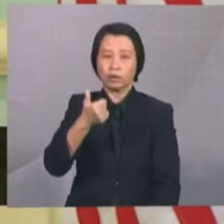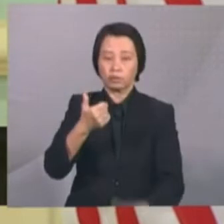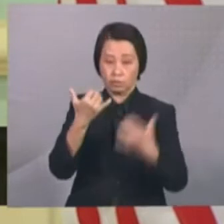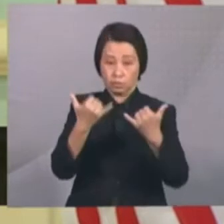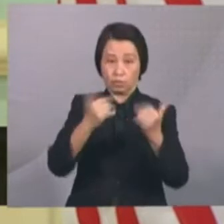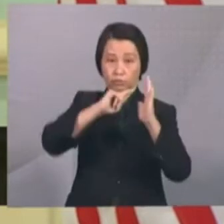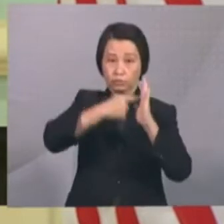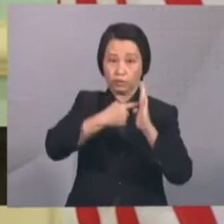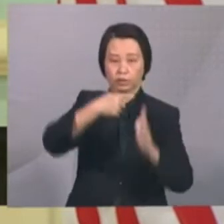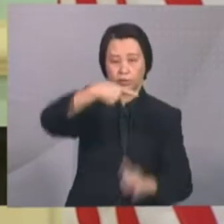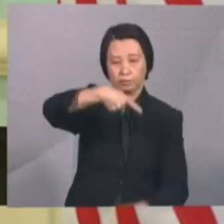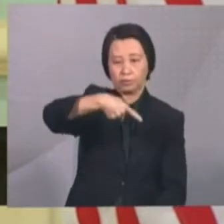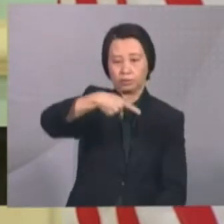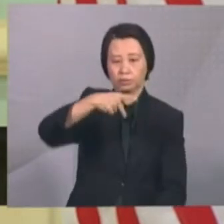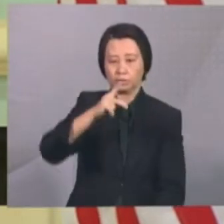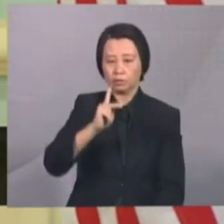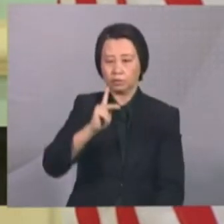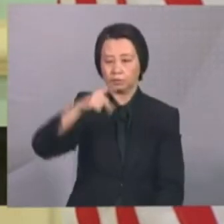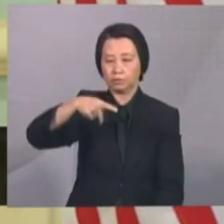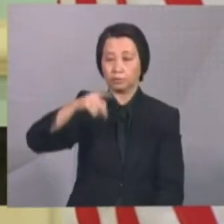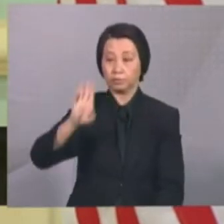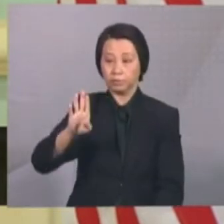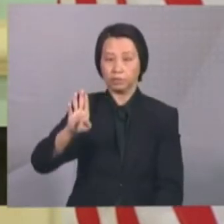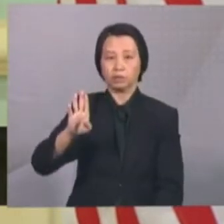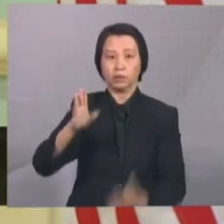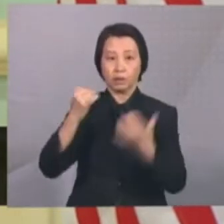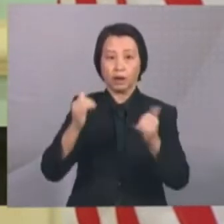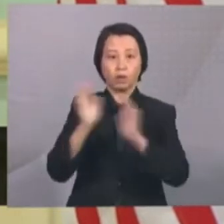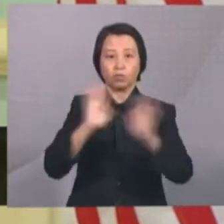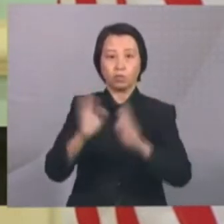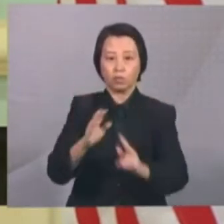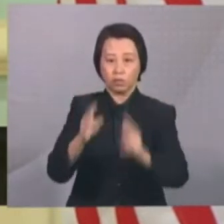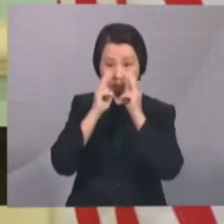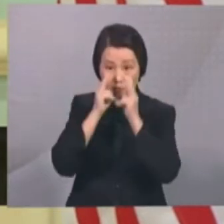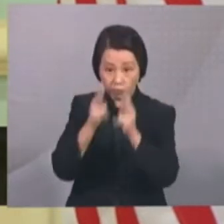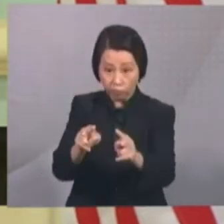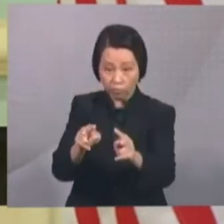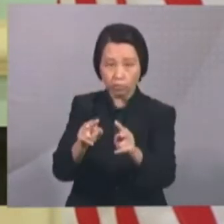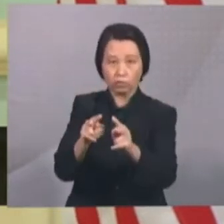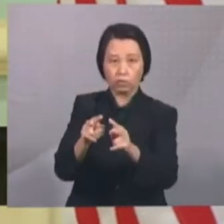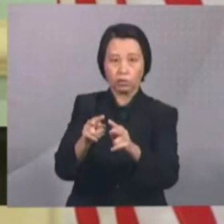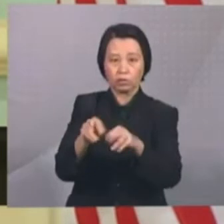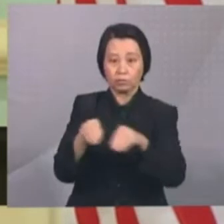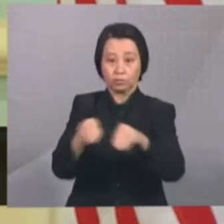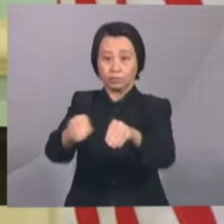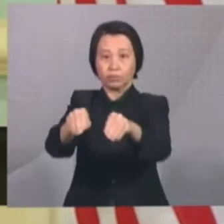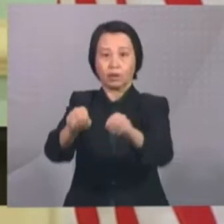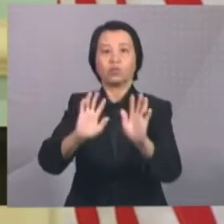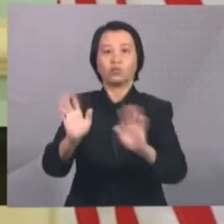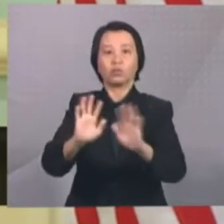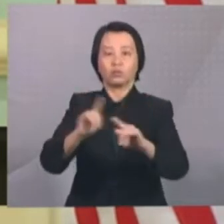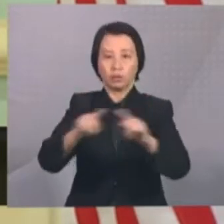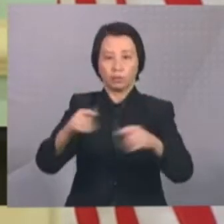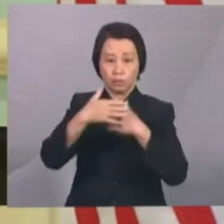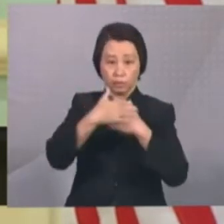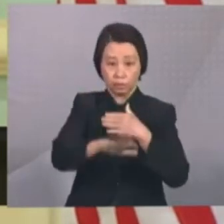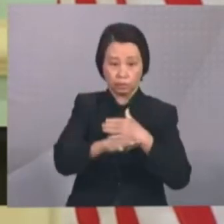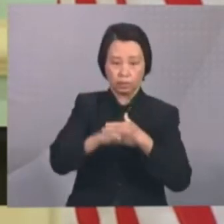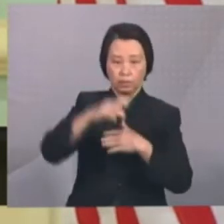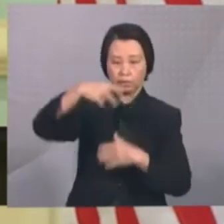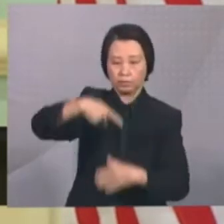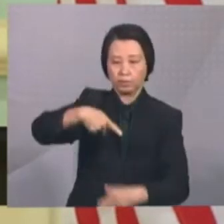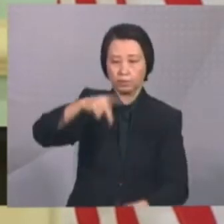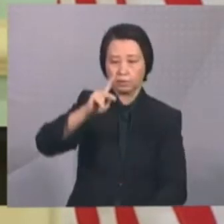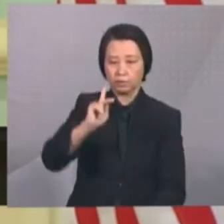dilaksanakan fokusnya bukan lagi kepada pergerakan Keane selepas Spike baby